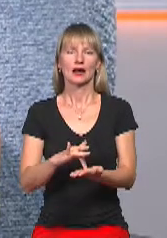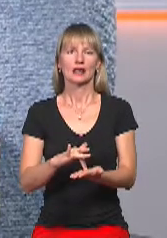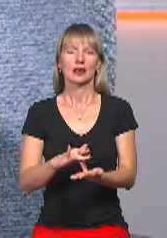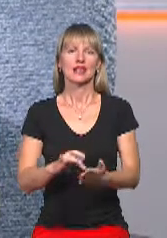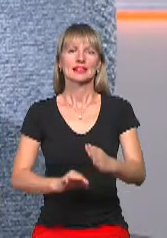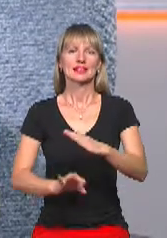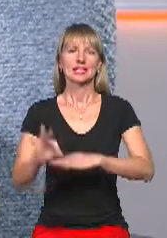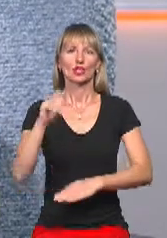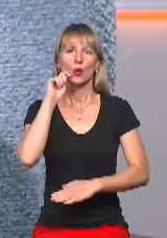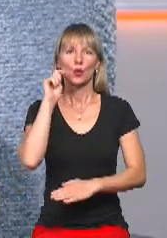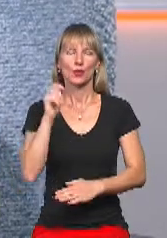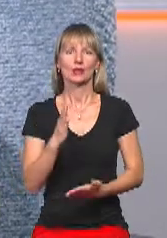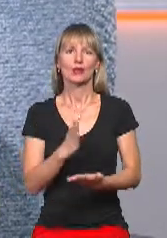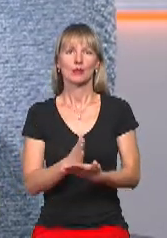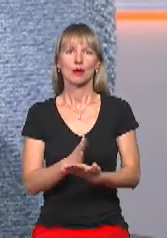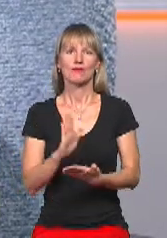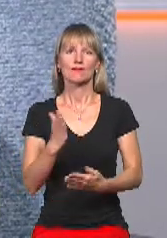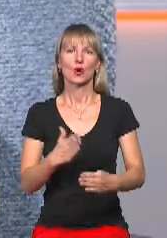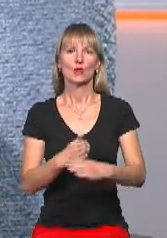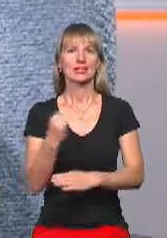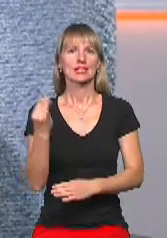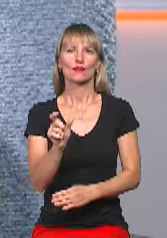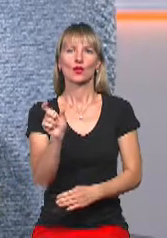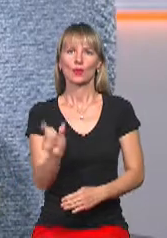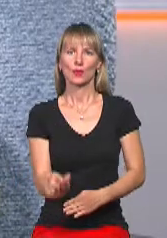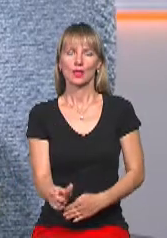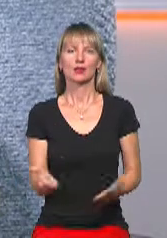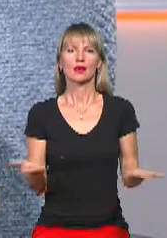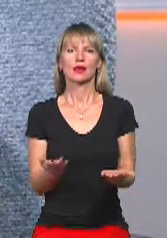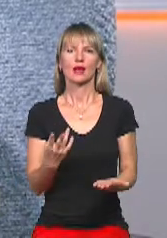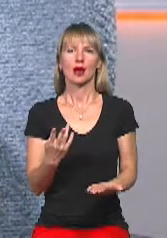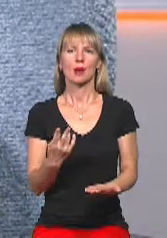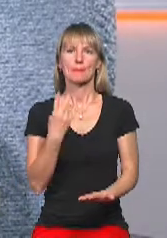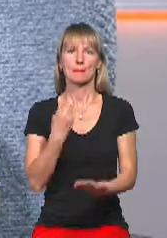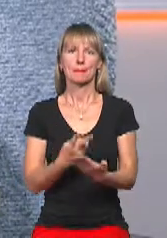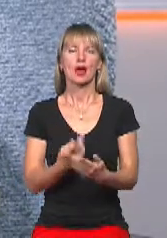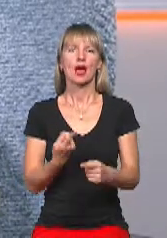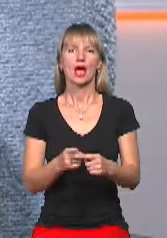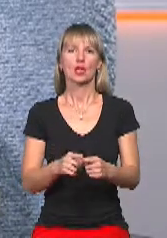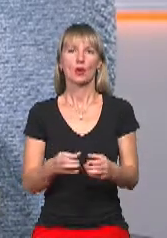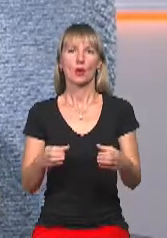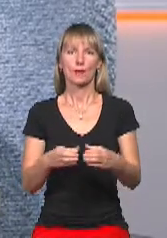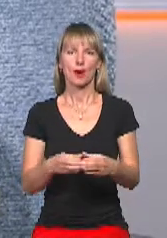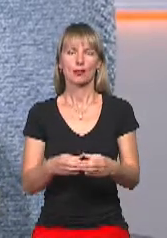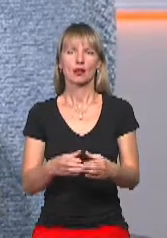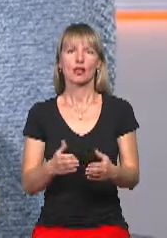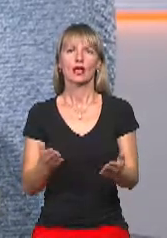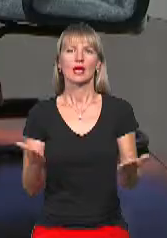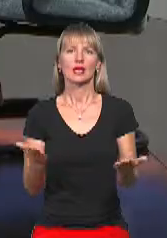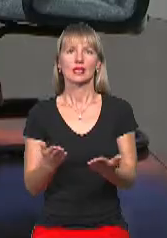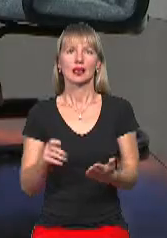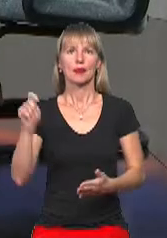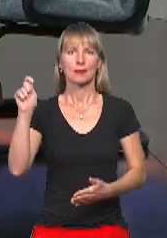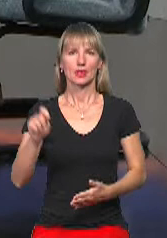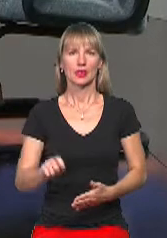України. Маємо в гостях дуже цікаву людину, яка представляє цю кампанію і яка людина